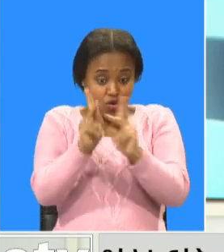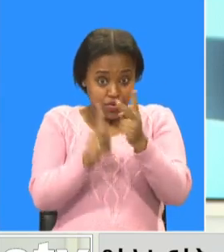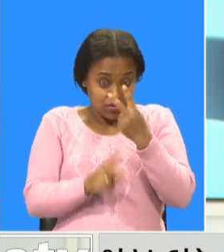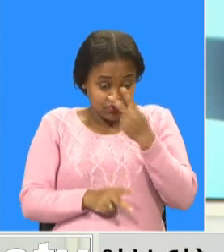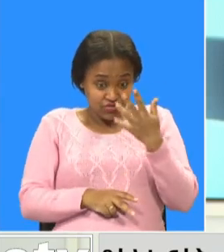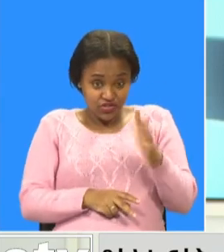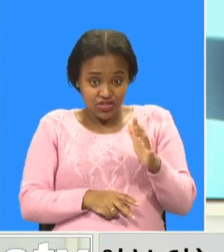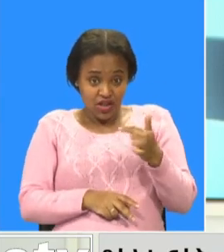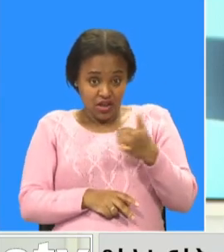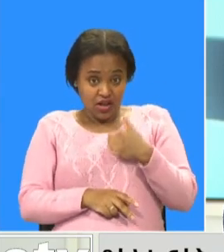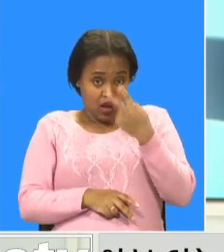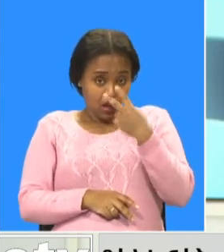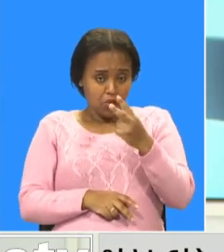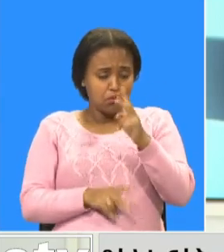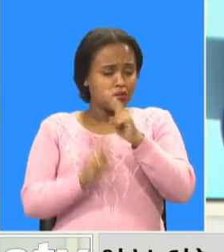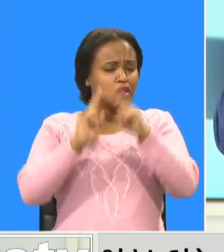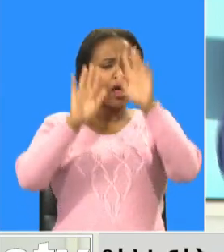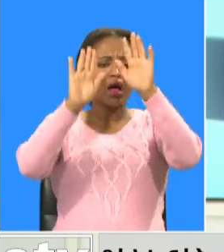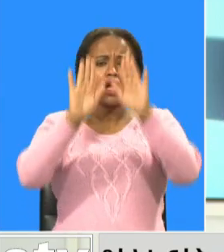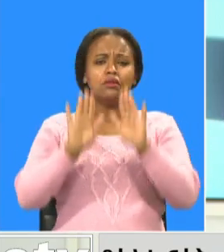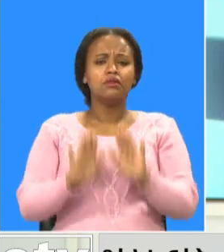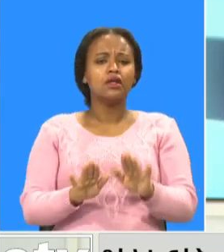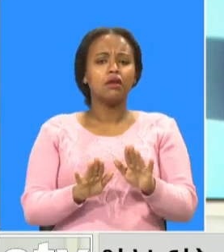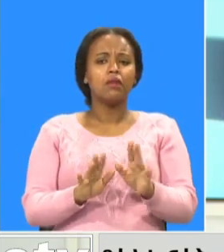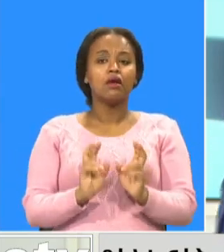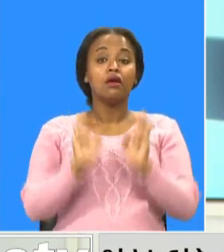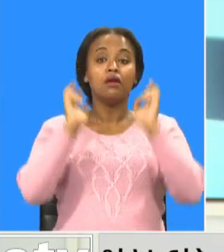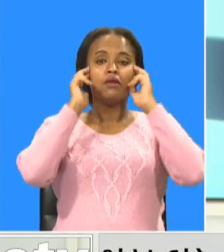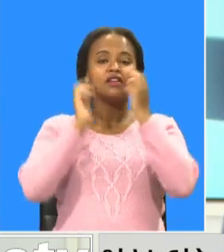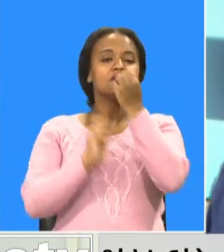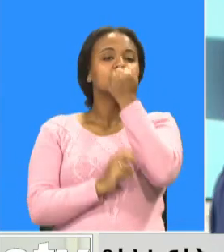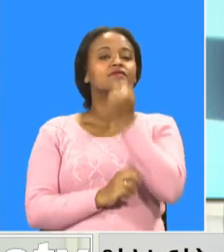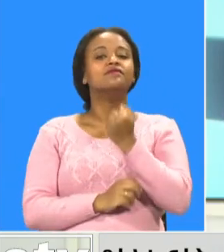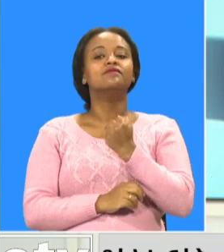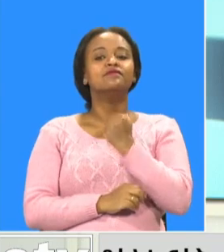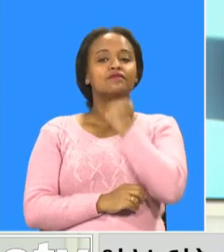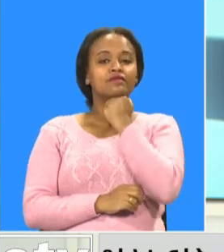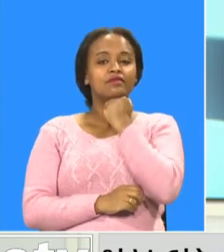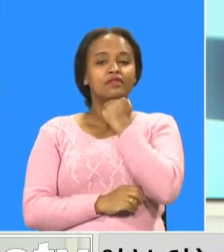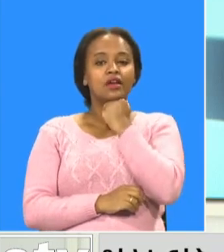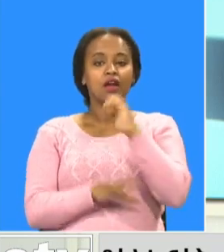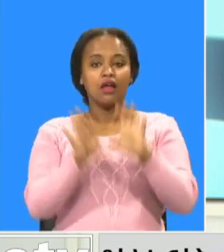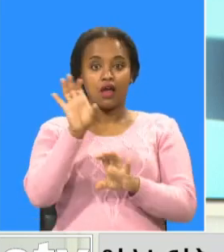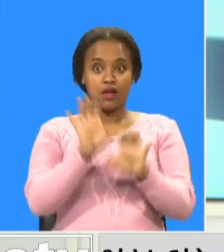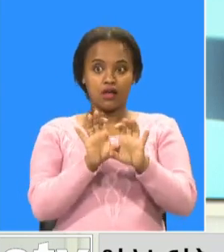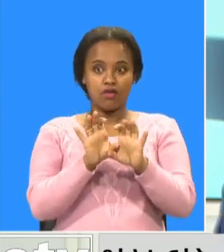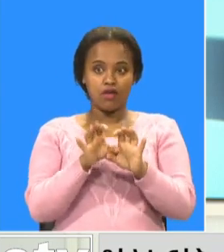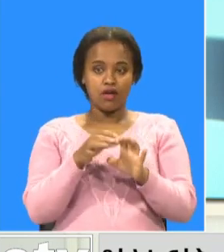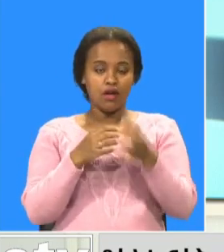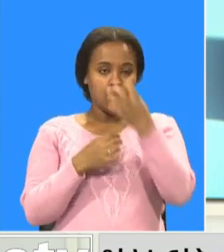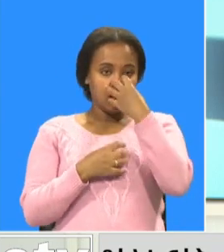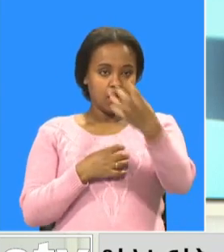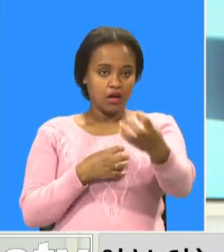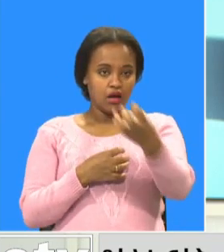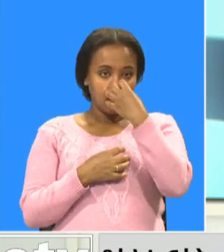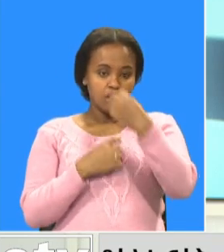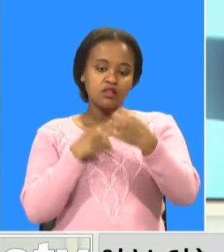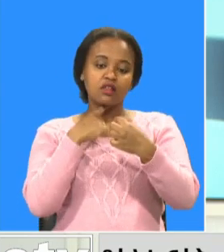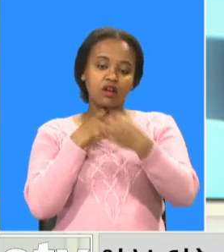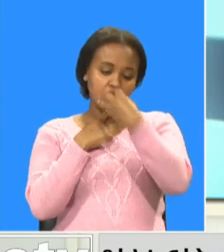የማየው በጣም የሚገርመኝ ማስክ አድርጎ እንደዚህ እዚህ ጋር ያደርገዋል። አሁን እዚህ ጋር የነበረውን ነገር እየተነፈሰ እያስገባው ነው ማለት